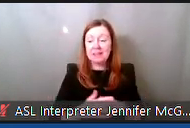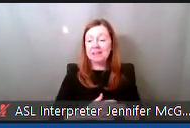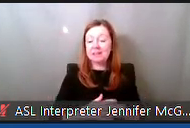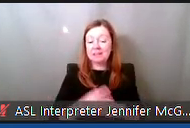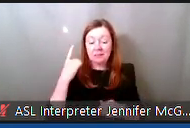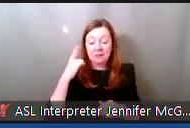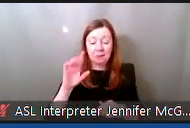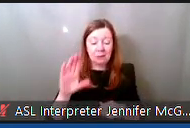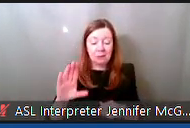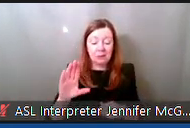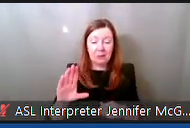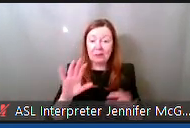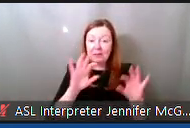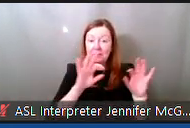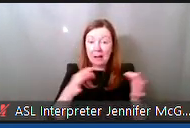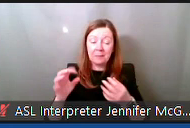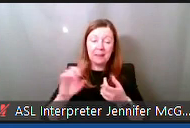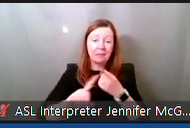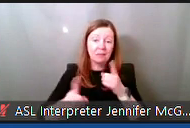大家可以来，